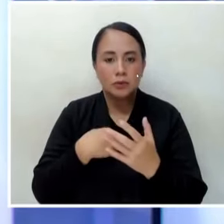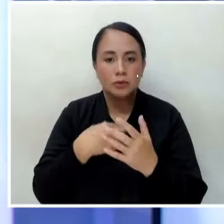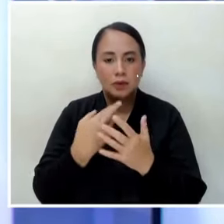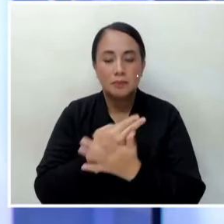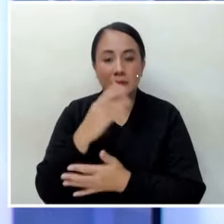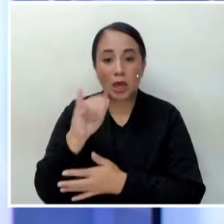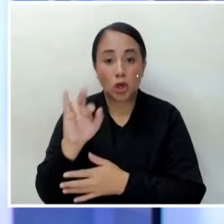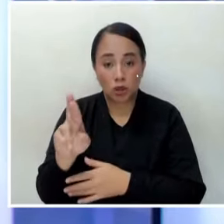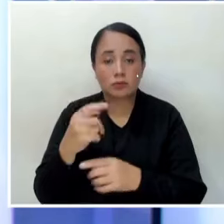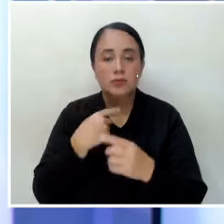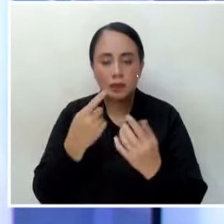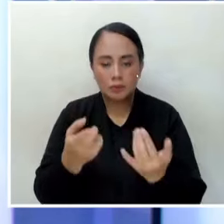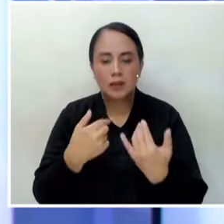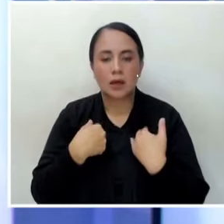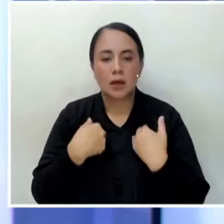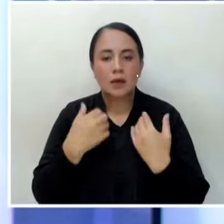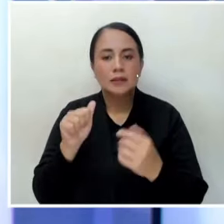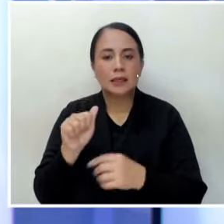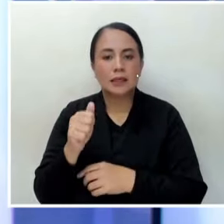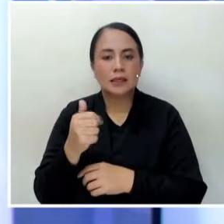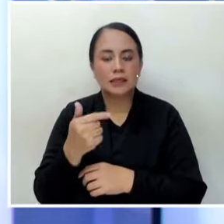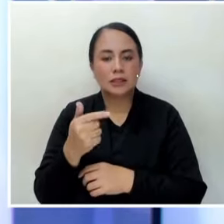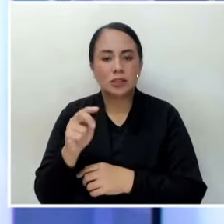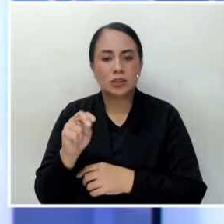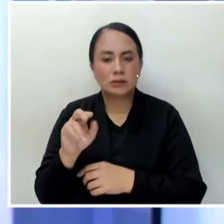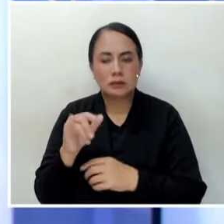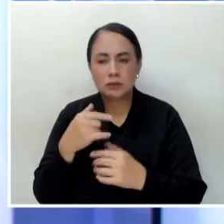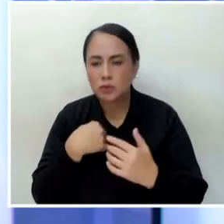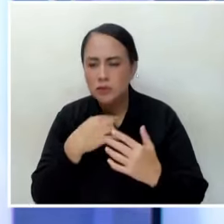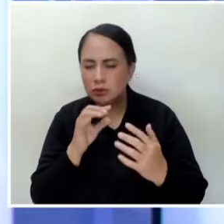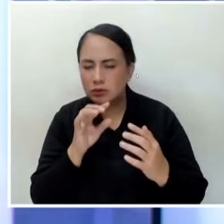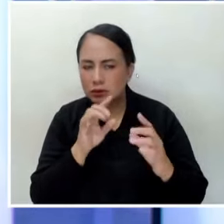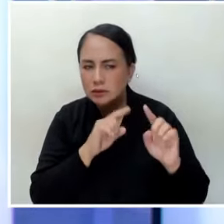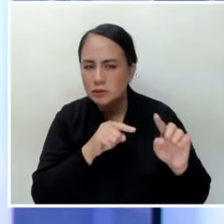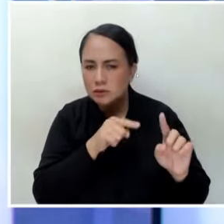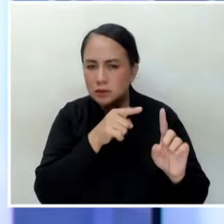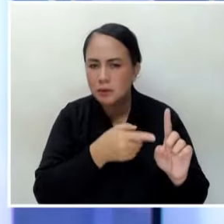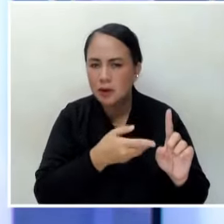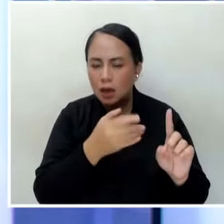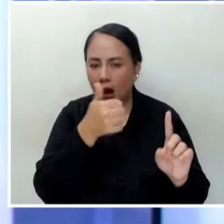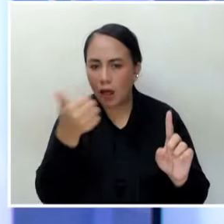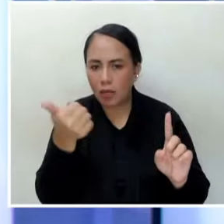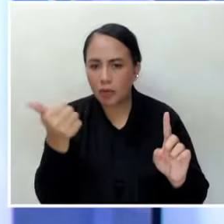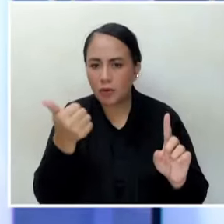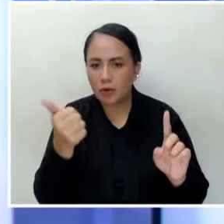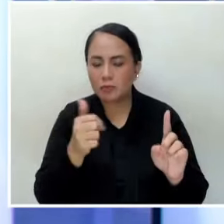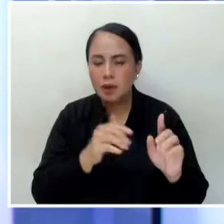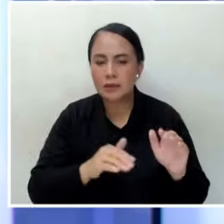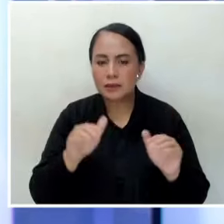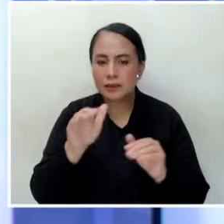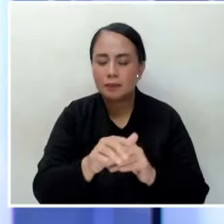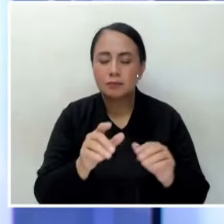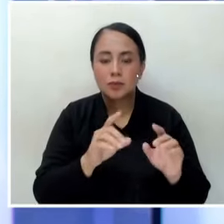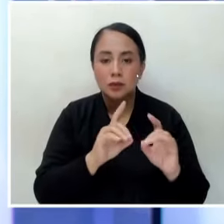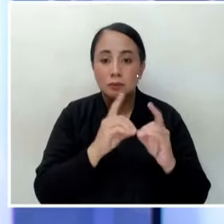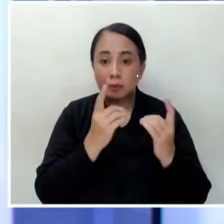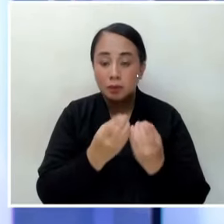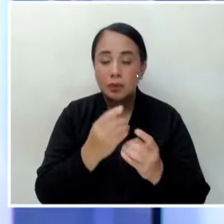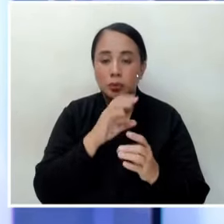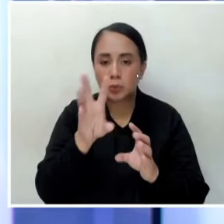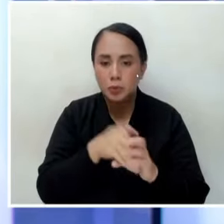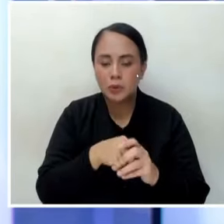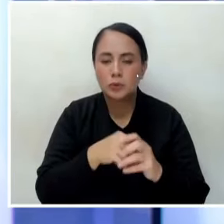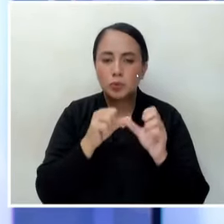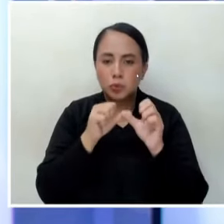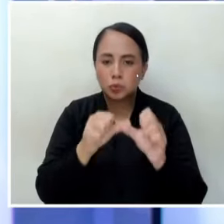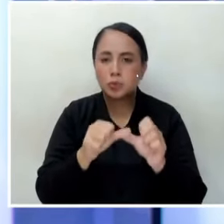panayam sa ANC, sinabi rin ni BIR Commissioner Romeo Lumagi Jr. ang iba pang mga hakbang ng ahensya kabilang ang patuloy